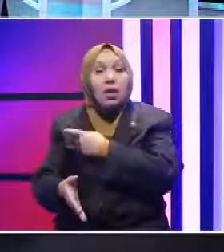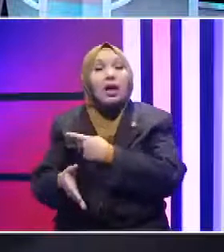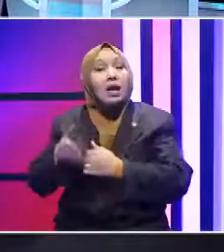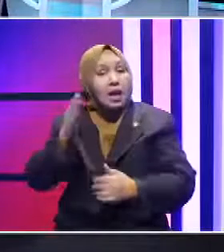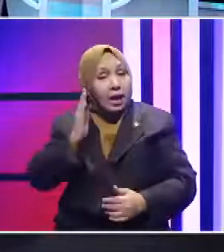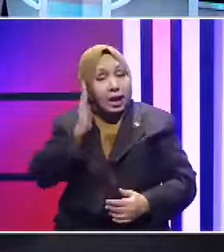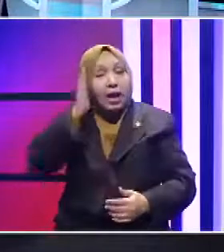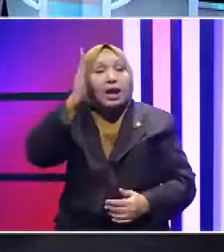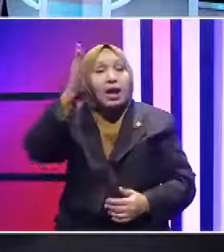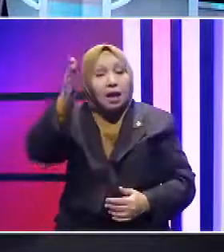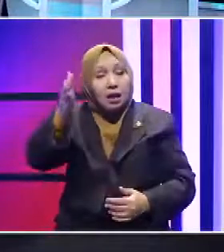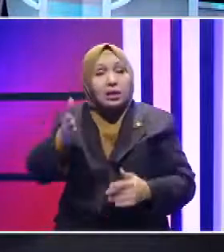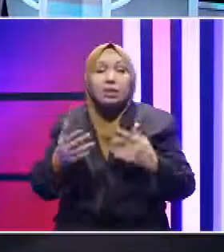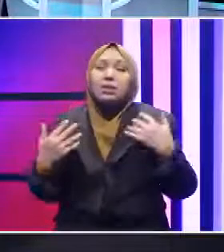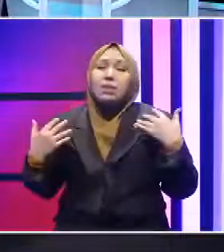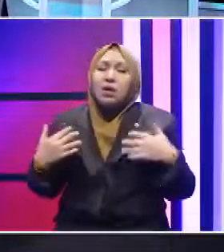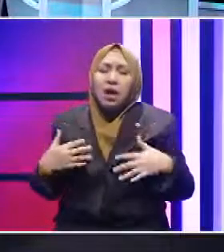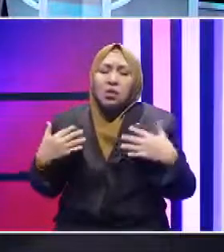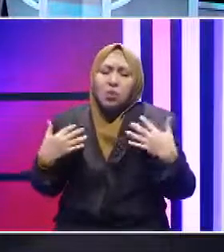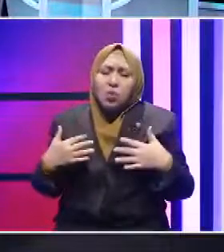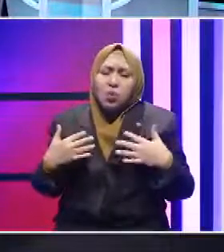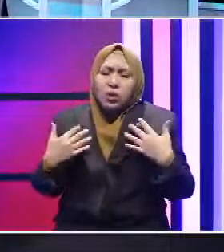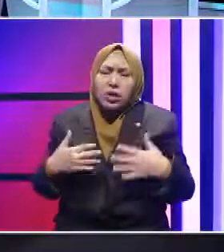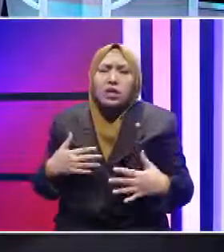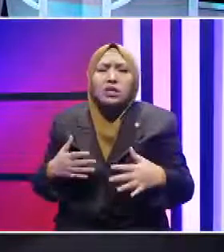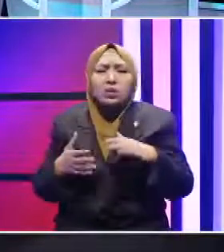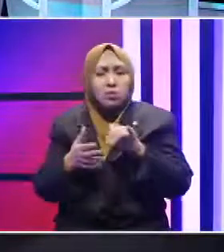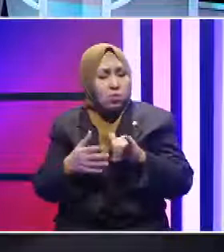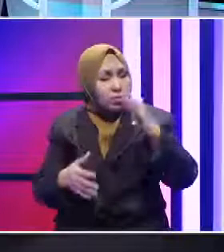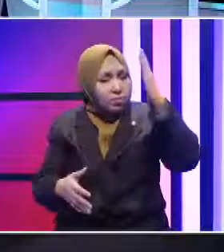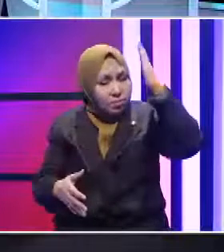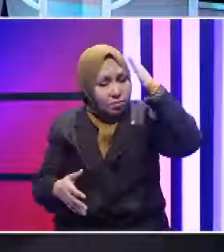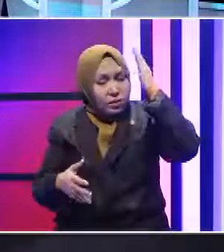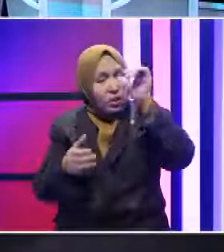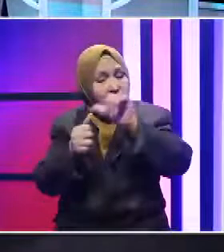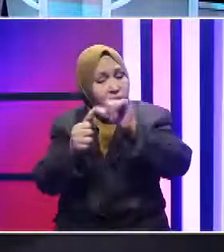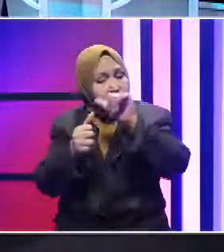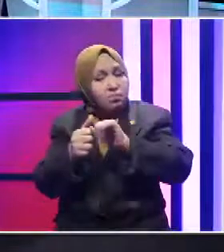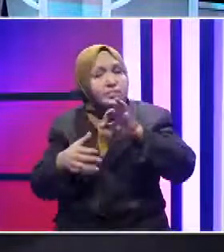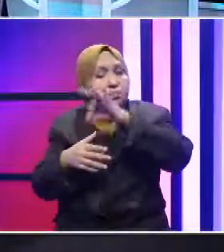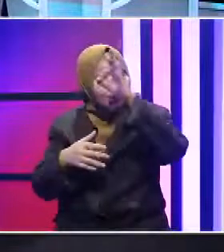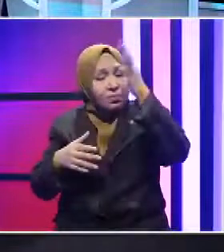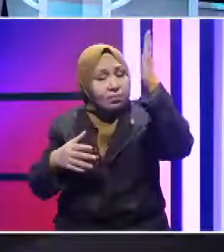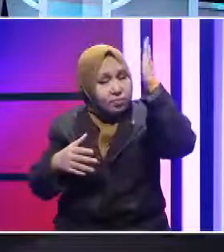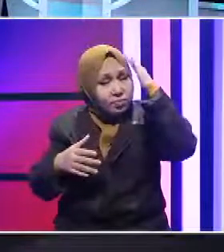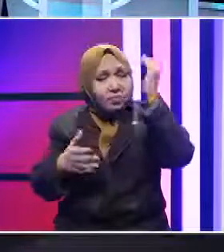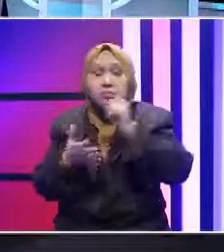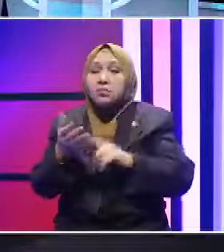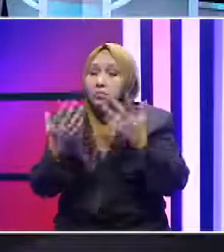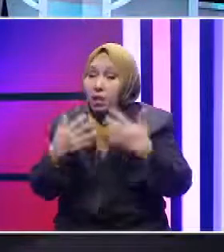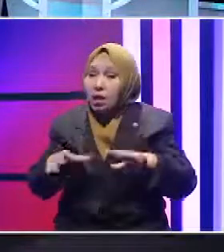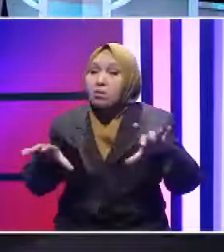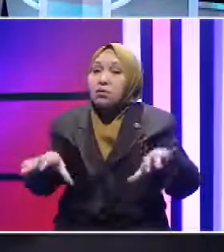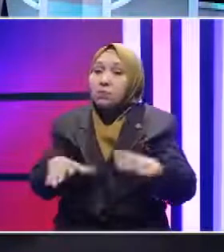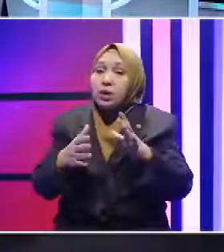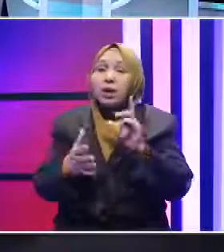wa akharat. Oh, yang ini menakutkan ustaz. Subhanallah. Iaitu mengetahui, tiap-tiap jiwa akan mengetahui apa yang telah dilakukan